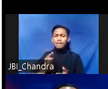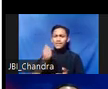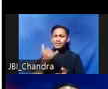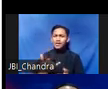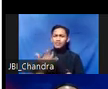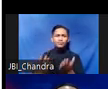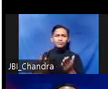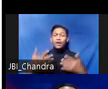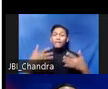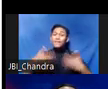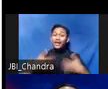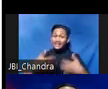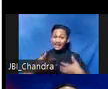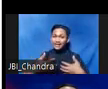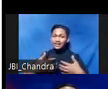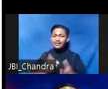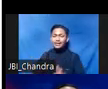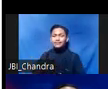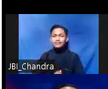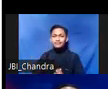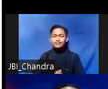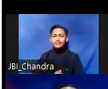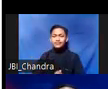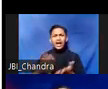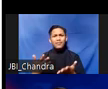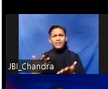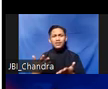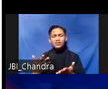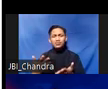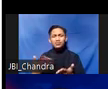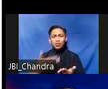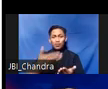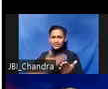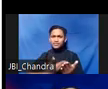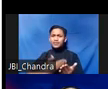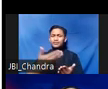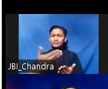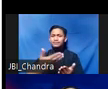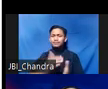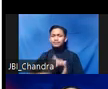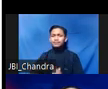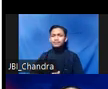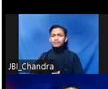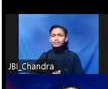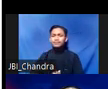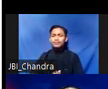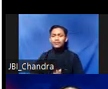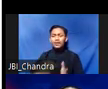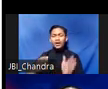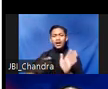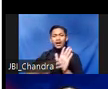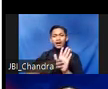sisa yang diprakteknya jadi apa itu management software jadi manajer